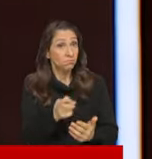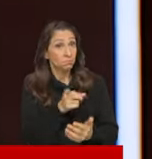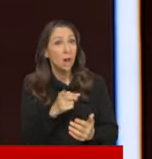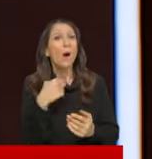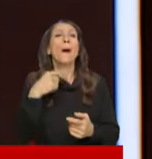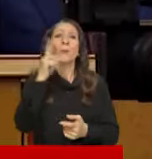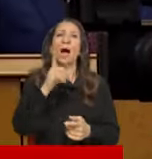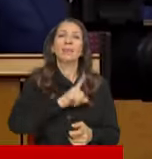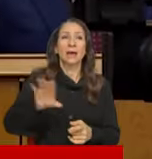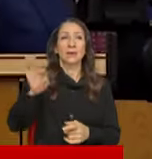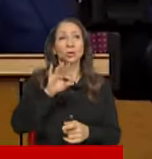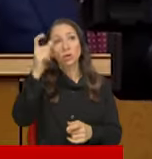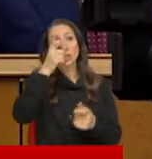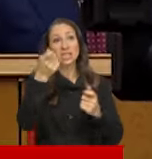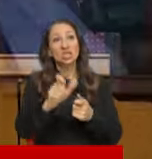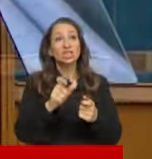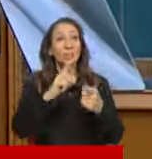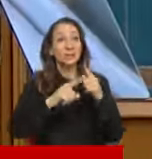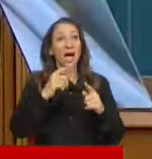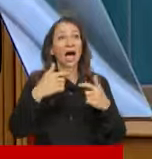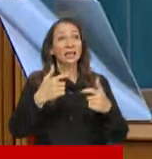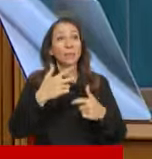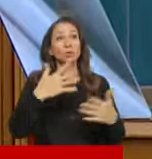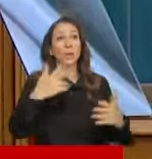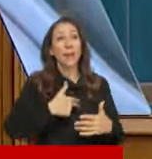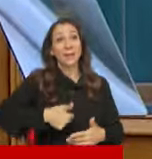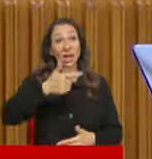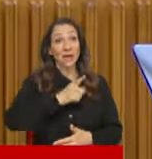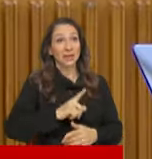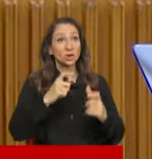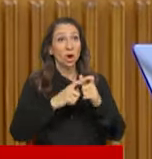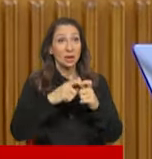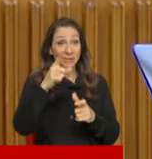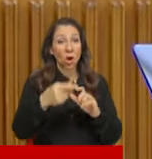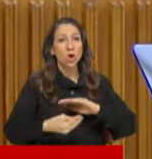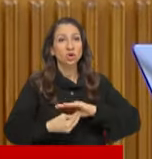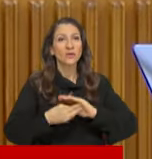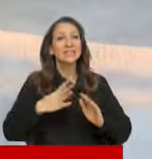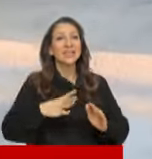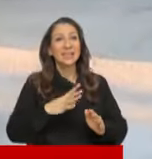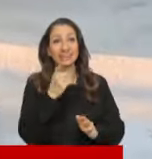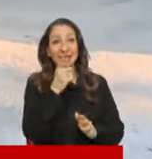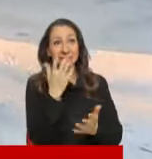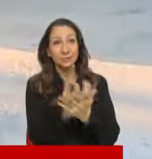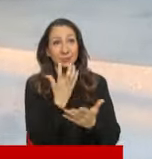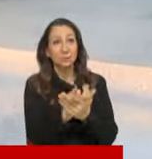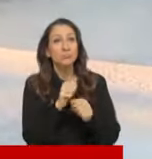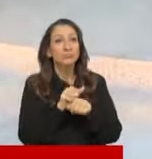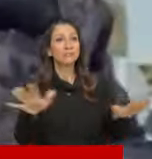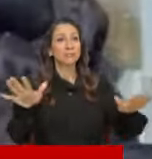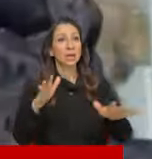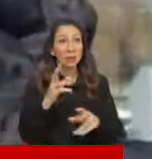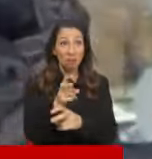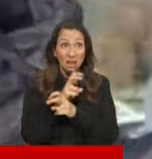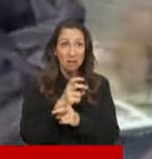nedenle aday yapıldı Türkiye İşçi Partisi Hatay Büyükşehir Belediye başkan adayıydı Gökhan Zan rüşvet istediği ses kaydı paylaşıldı Zan